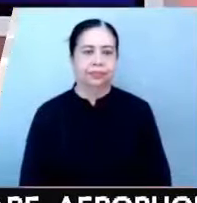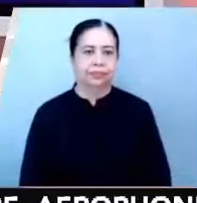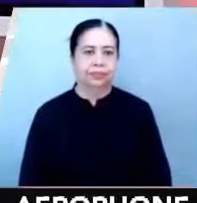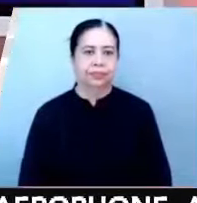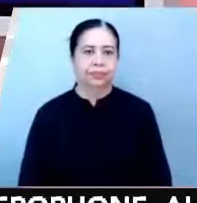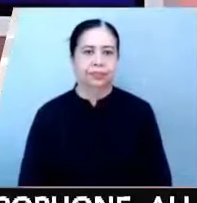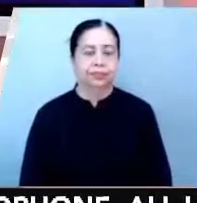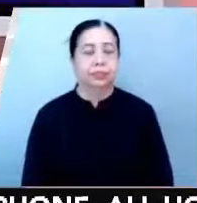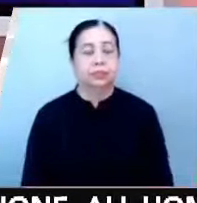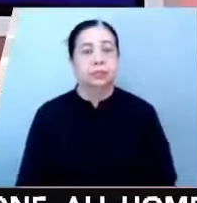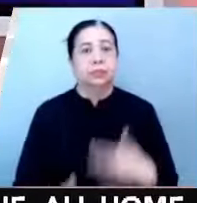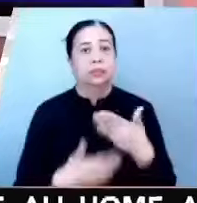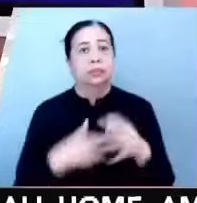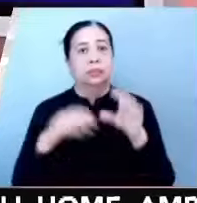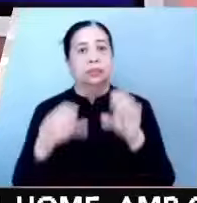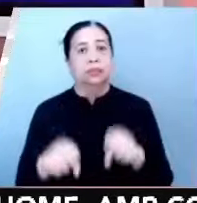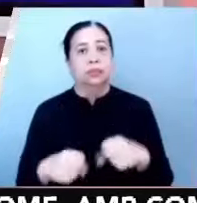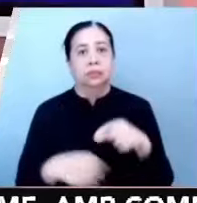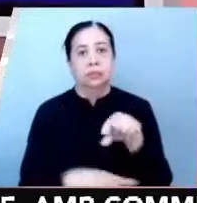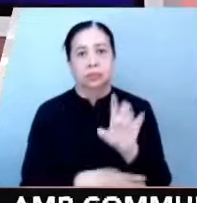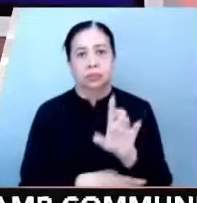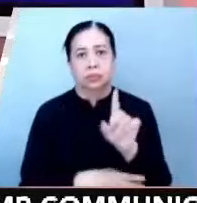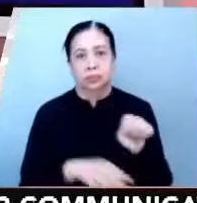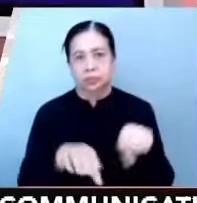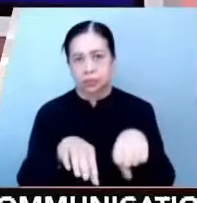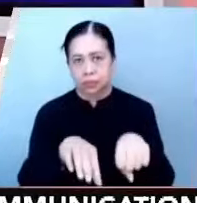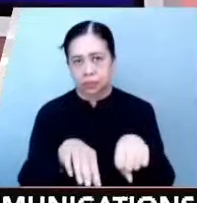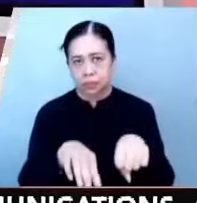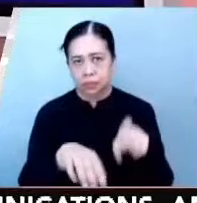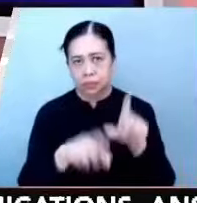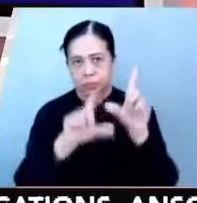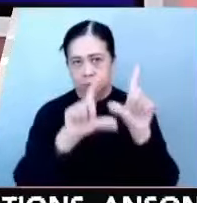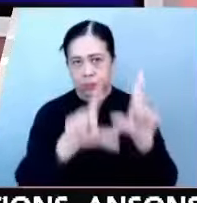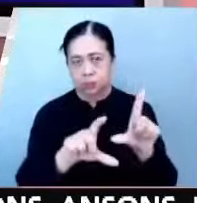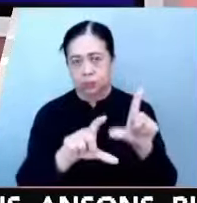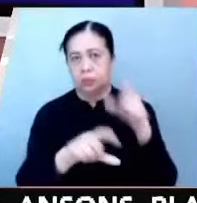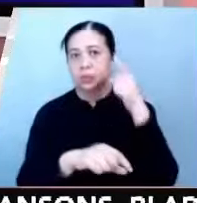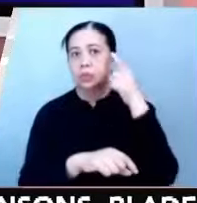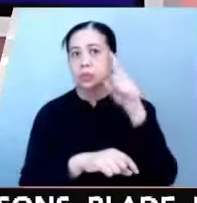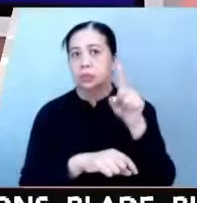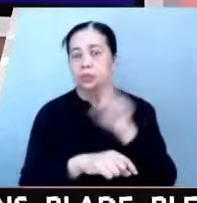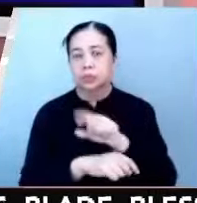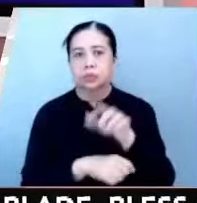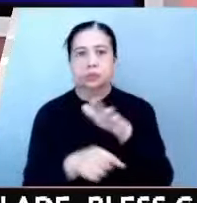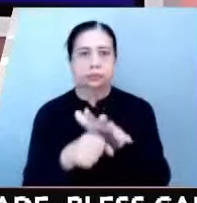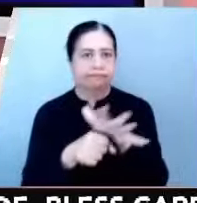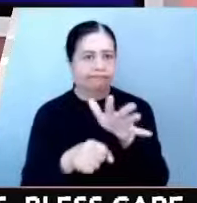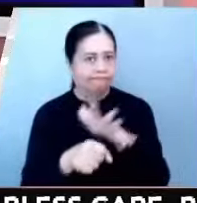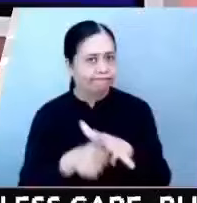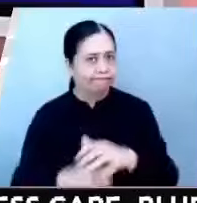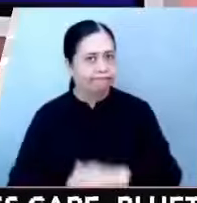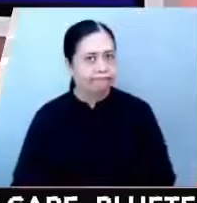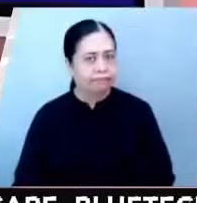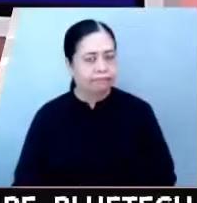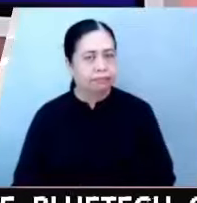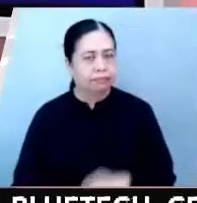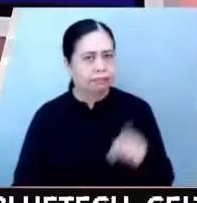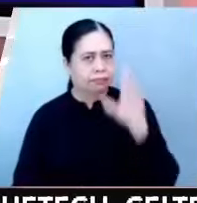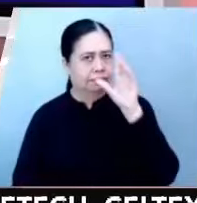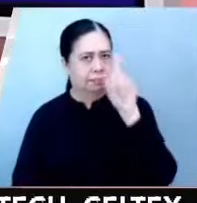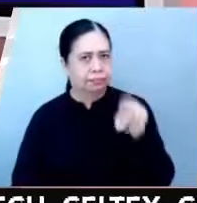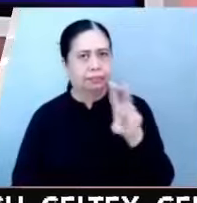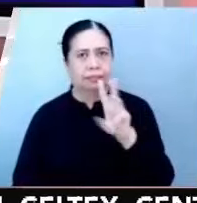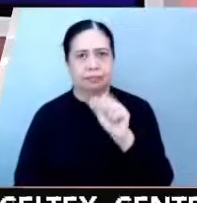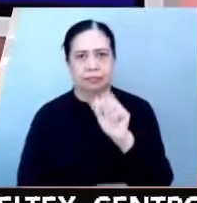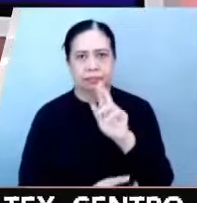Arestado sa Quezon City ang isang tricycle driver na wanted para sa kasong statutory rape. Ang lalaki may warrant din daw para sa